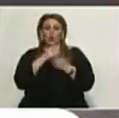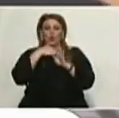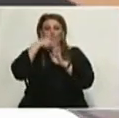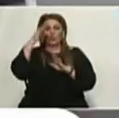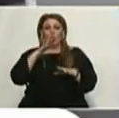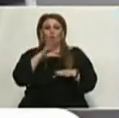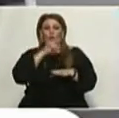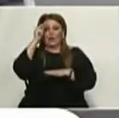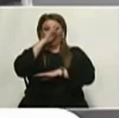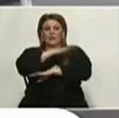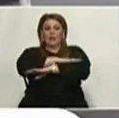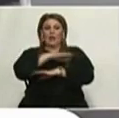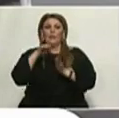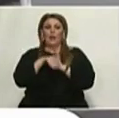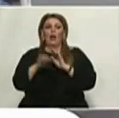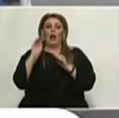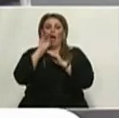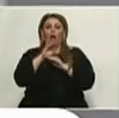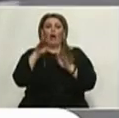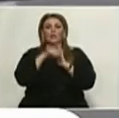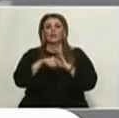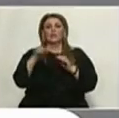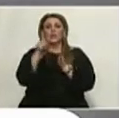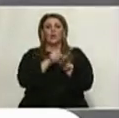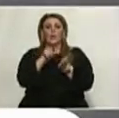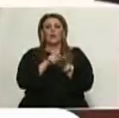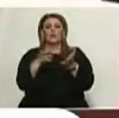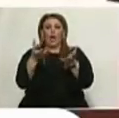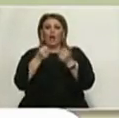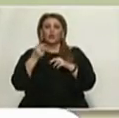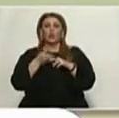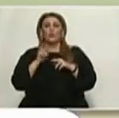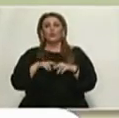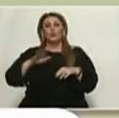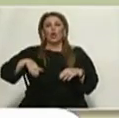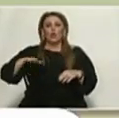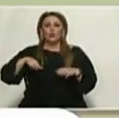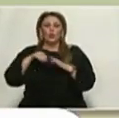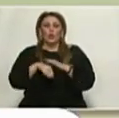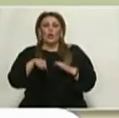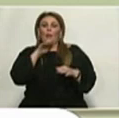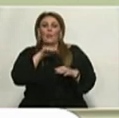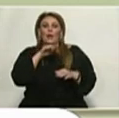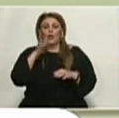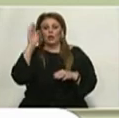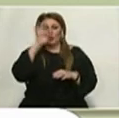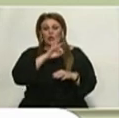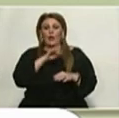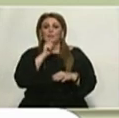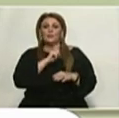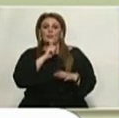olan tələbələr daha artıq məbləğdə təqaüd alacaqlar. Bundan sonra peşə təhsil sistemində təhsil